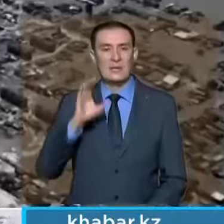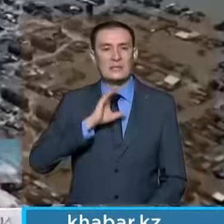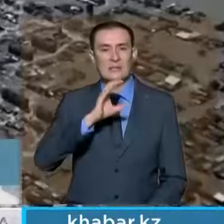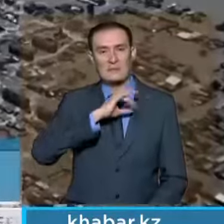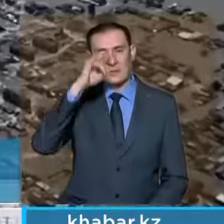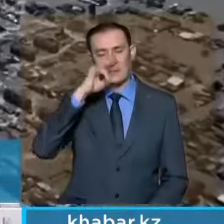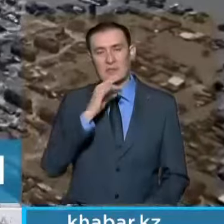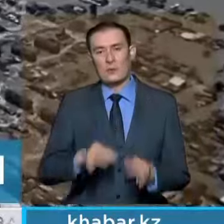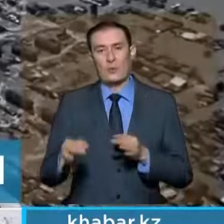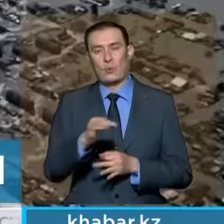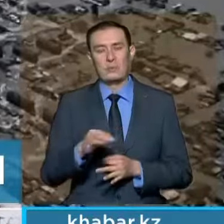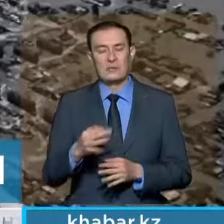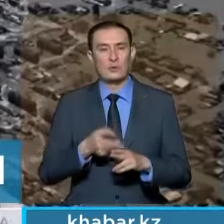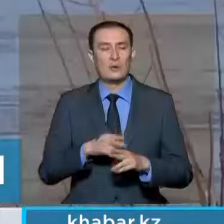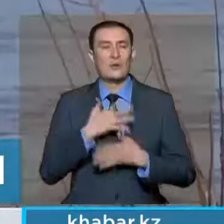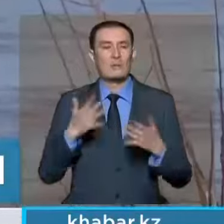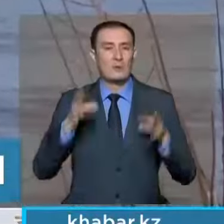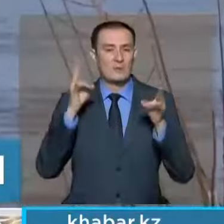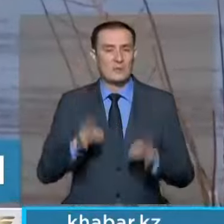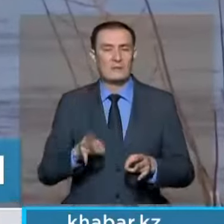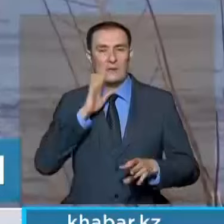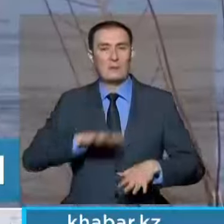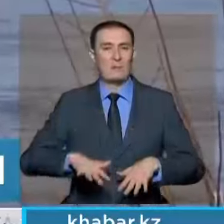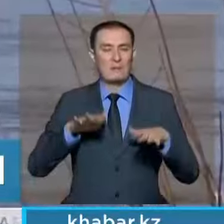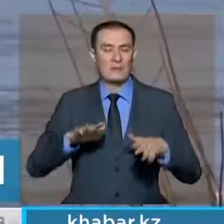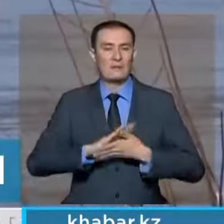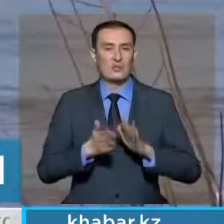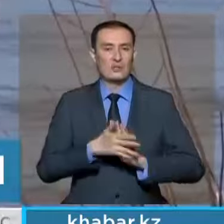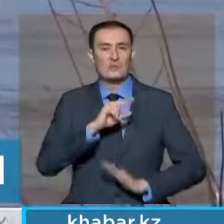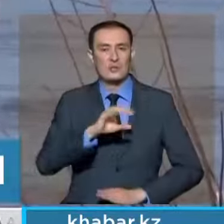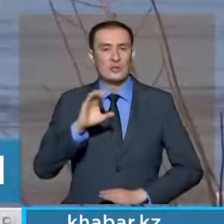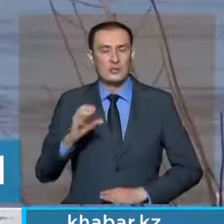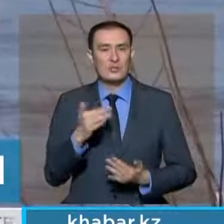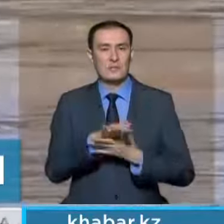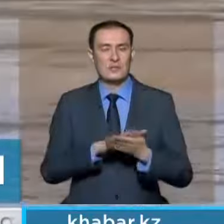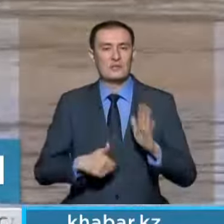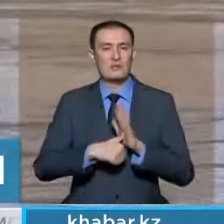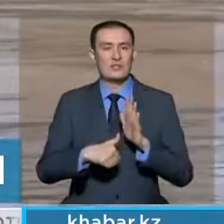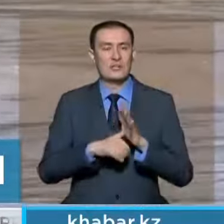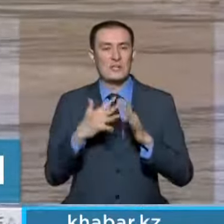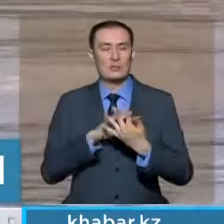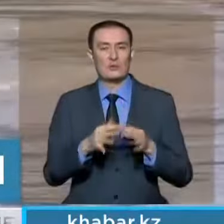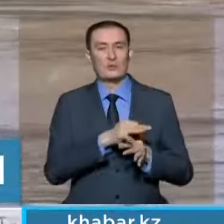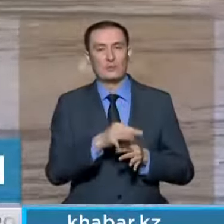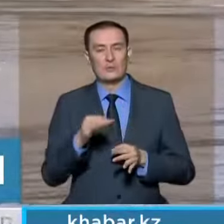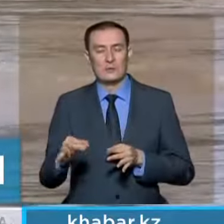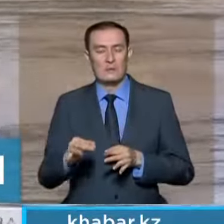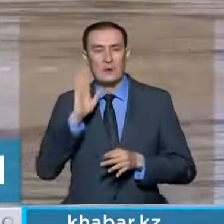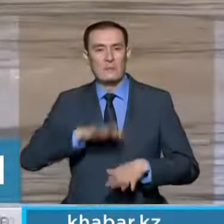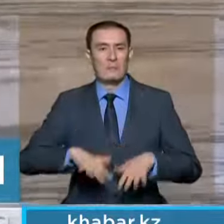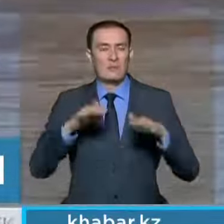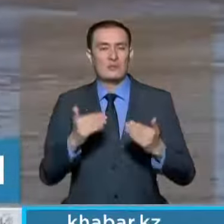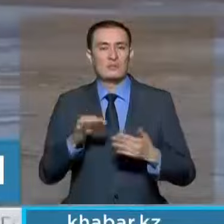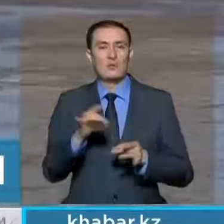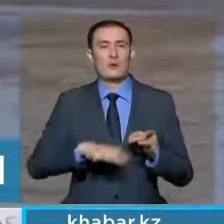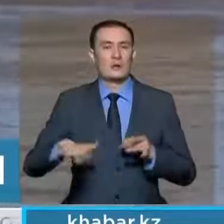Североказахстанская область – один из регионов наиболее пострадавших от паводков. Режим ЧС там сейчас действует в 6 населенных пунктах. Волна паводка проходит